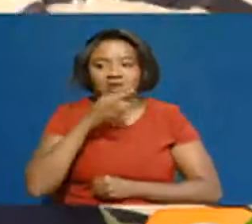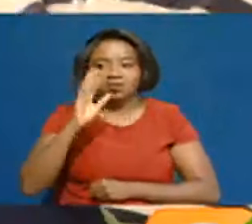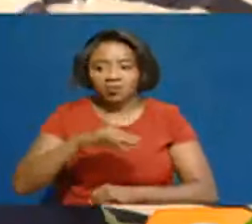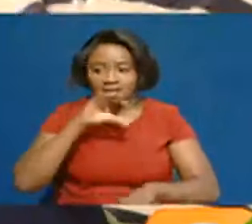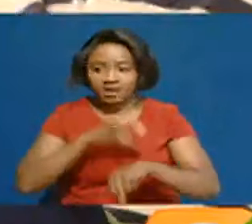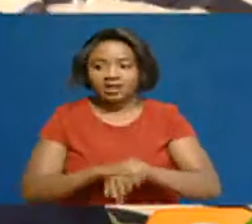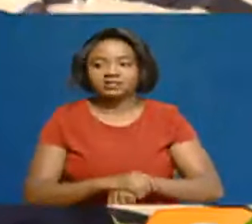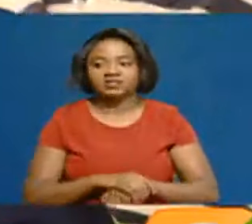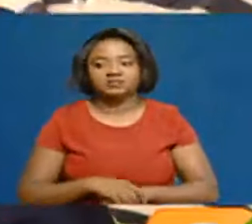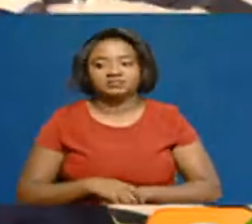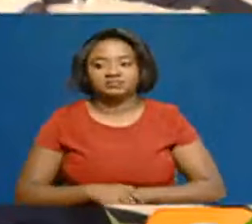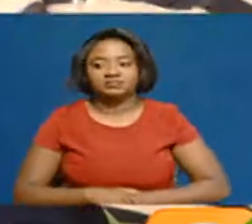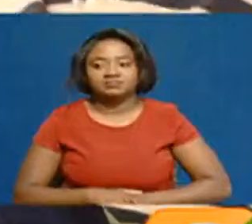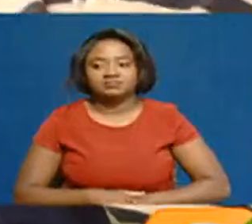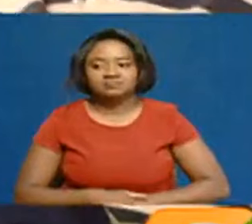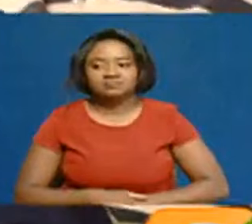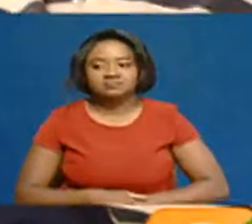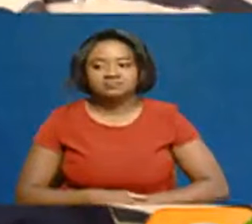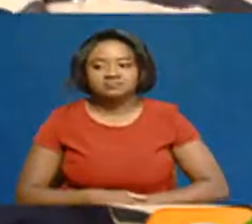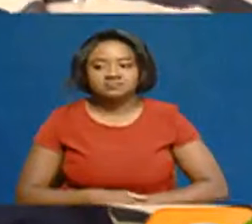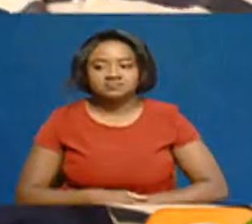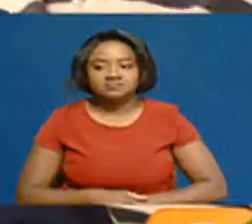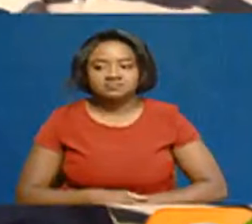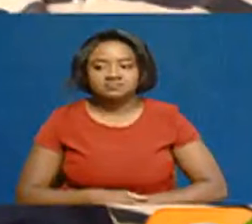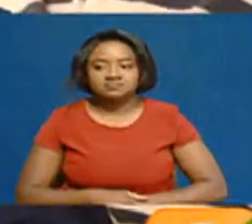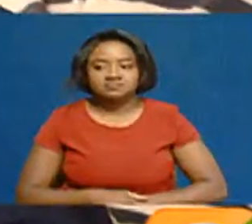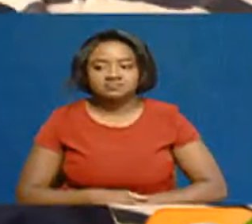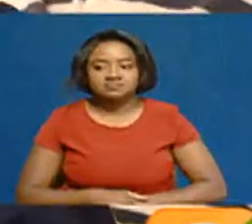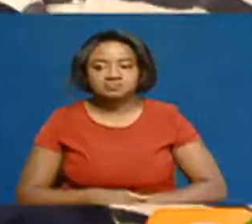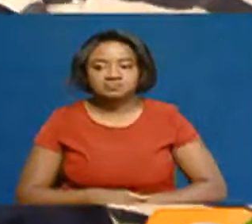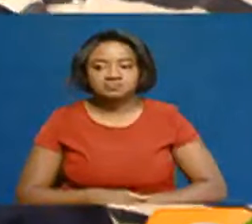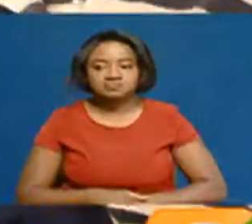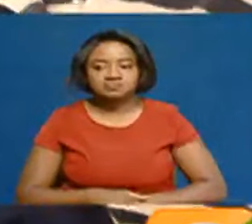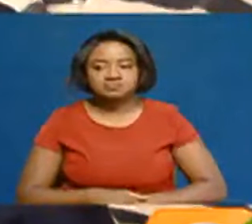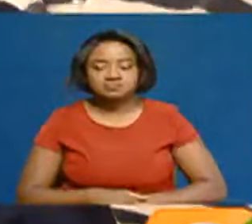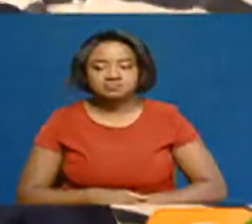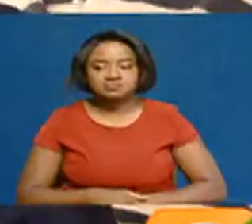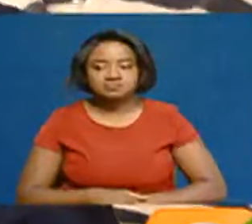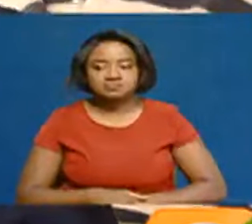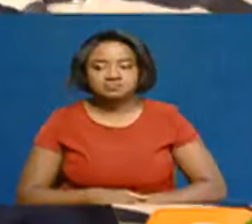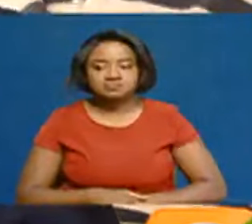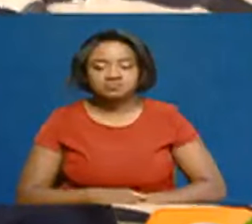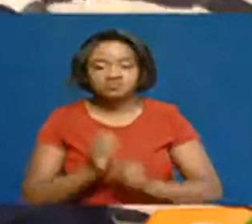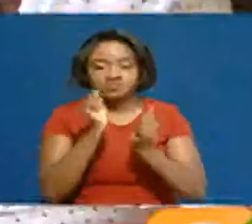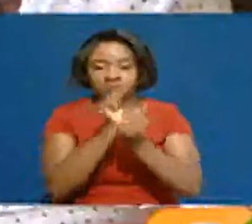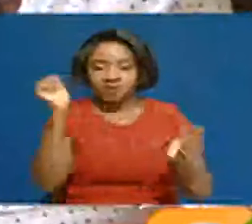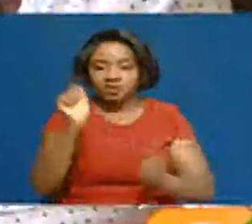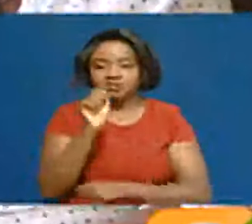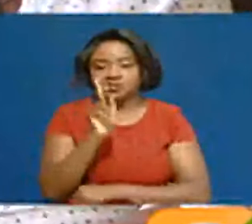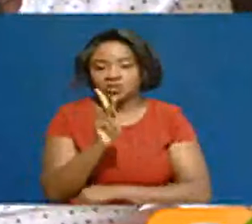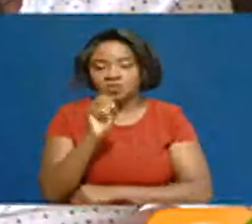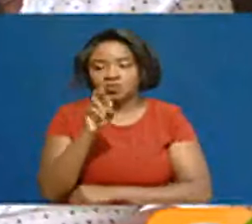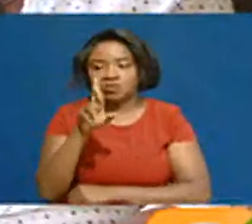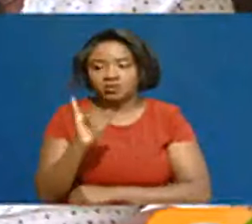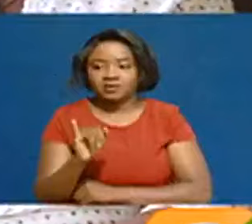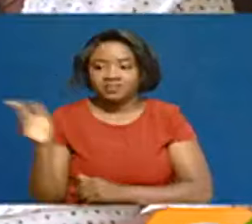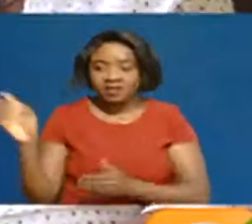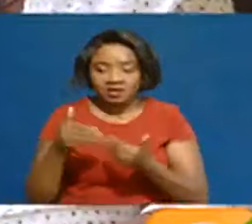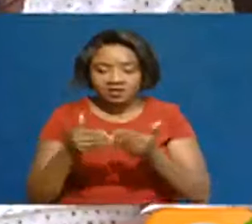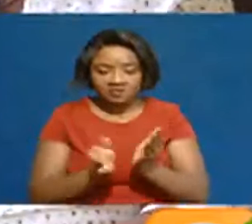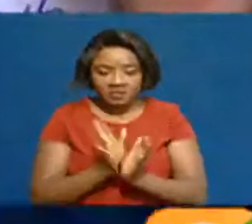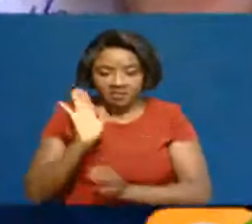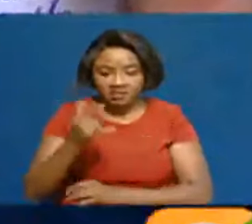power, power. Comrades power, power. Cory, release Cory, release Cory, comrades. Familia yake imeripoti